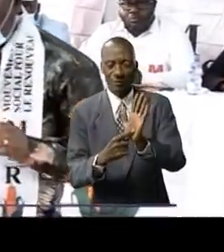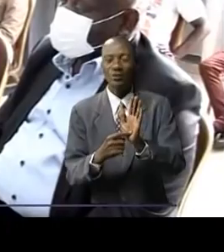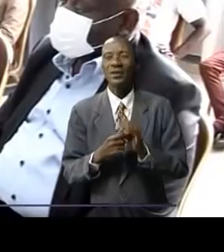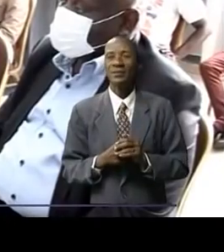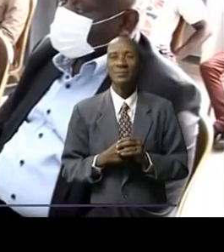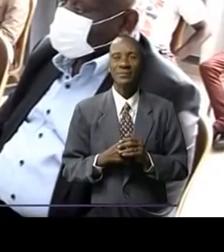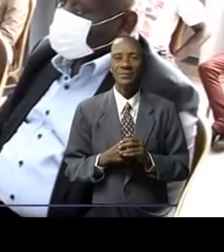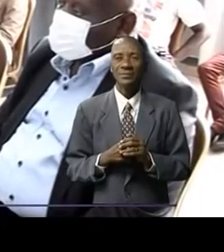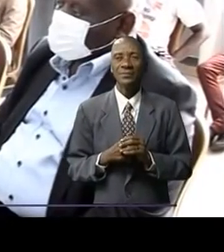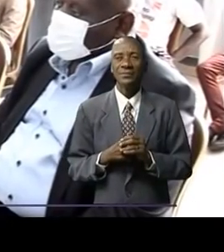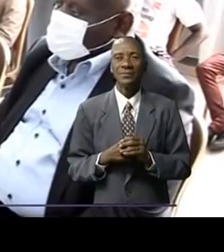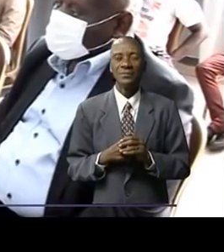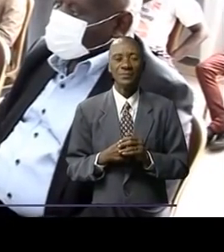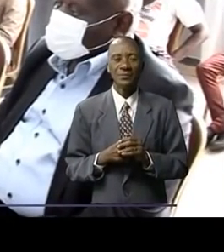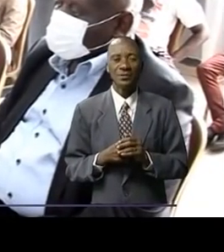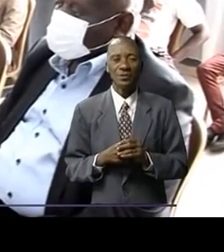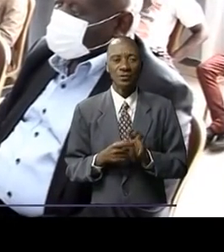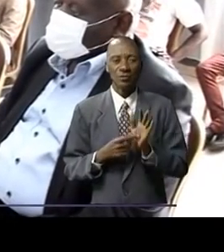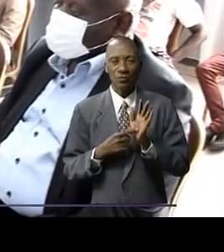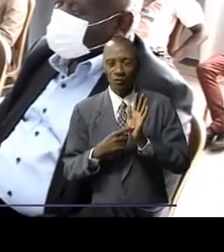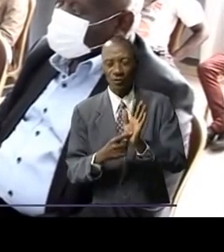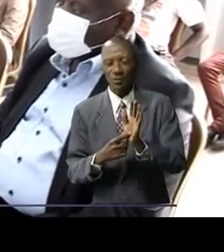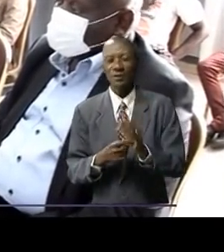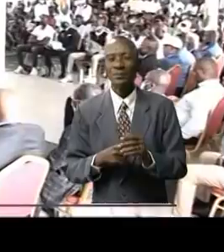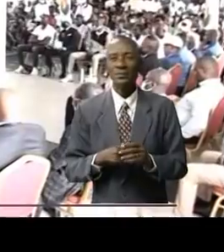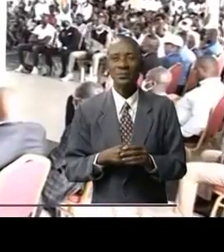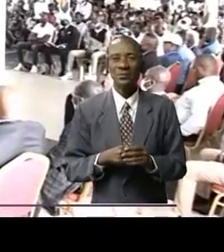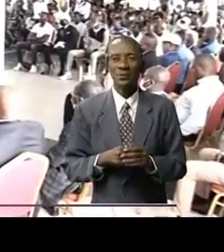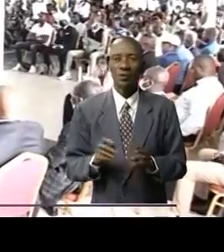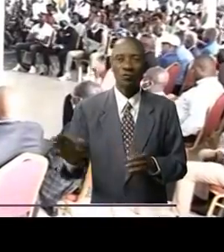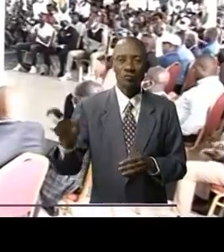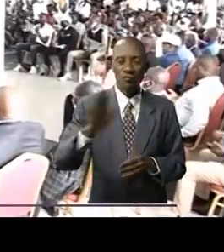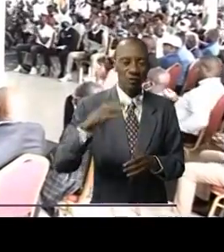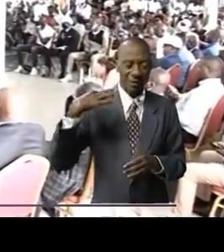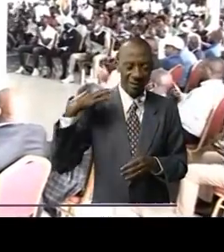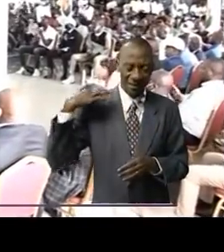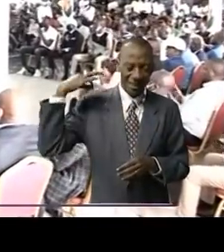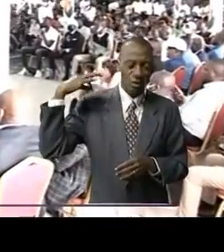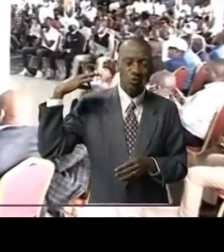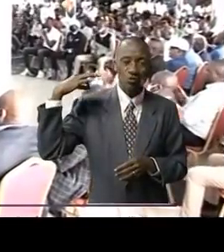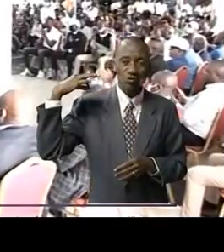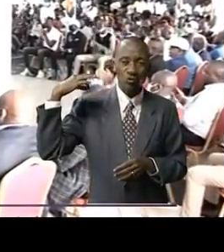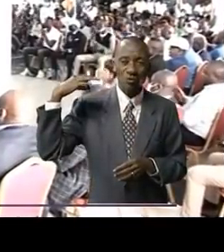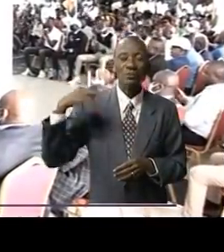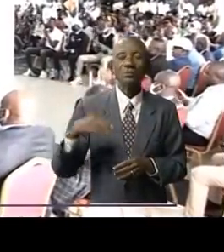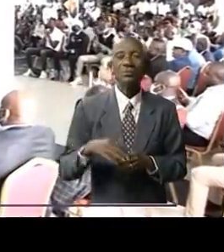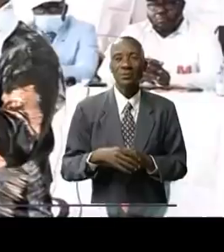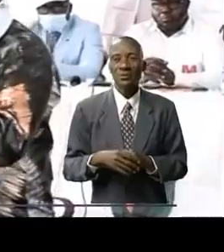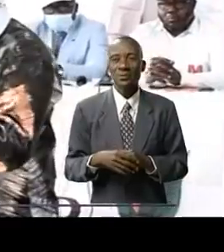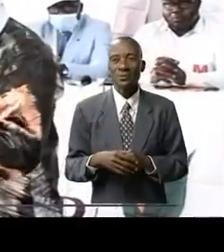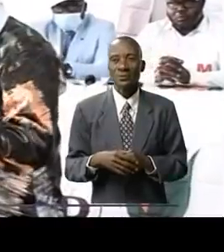dire que votre candidature, la seule et l'unique pour les élections